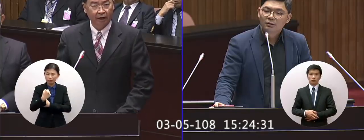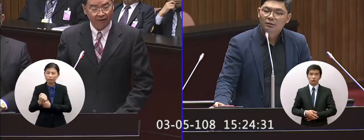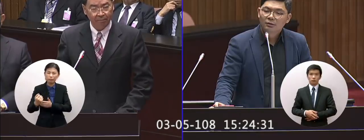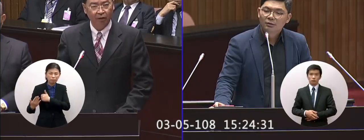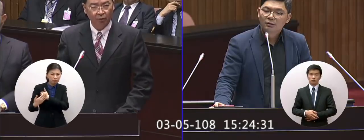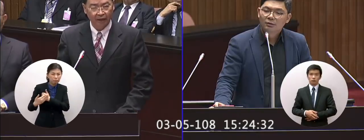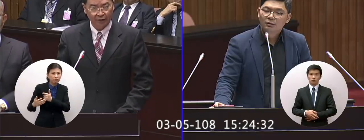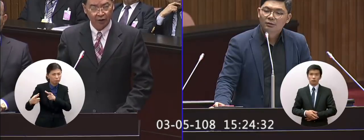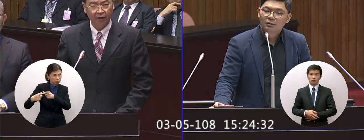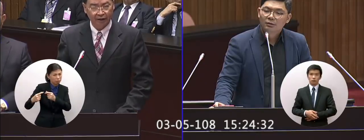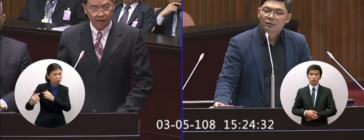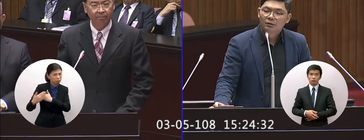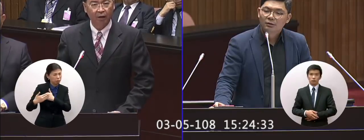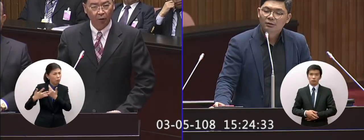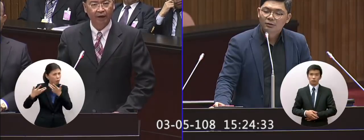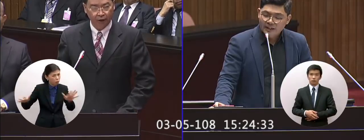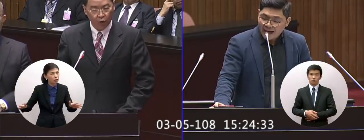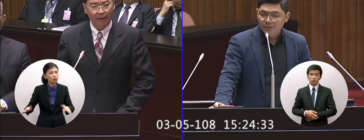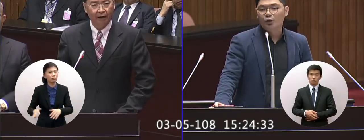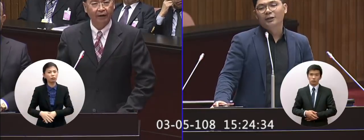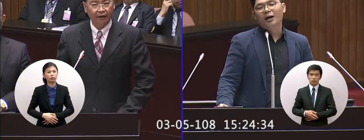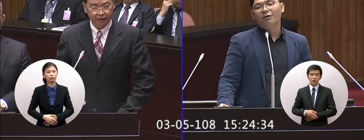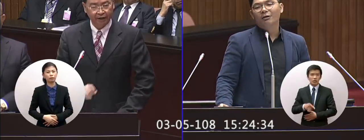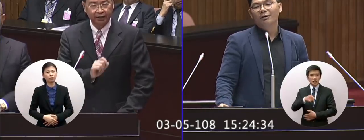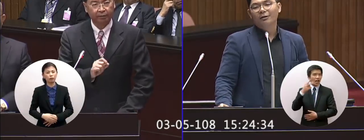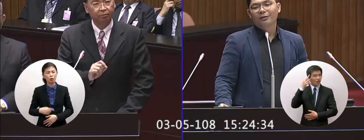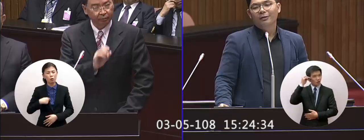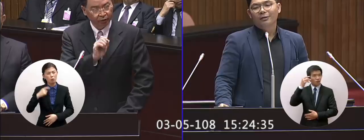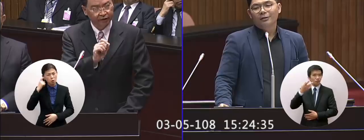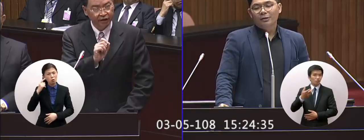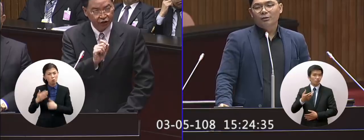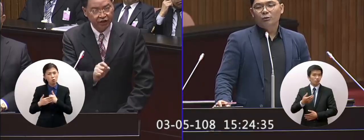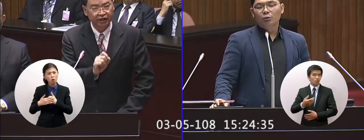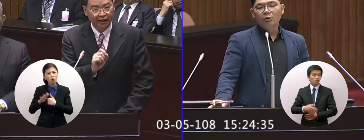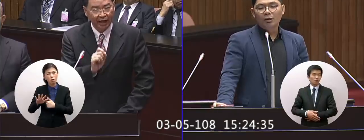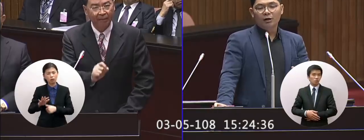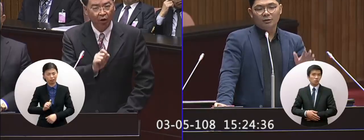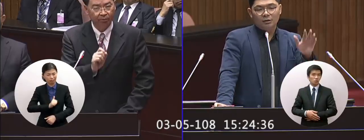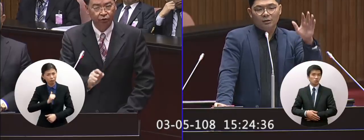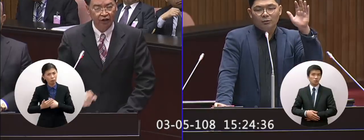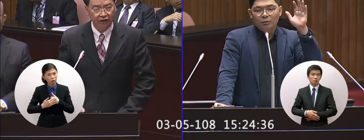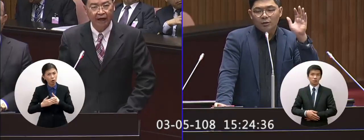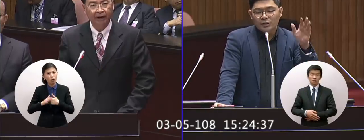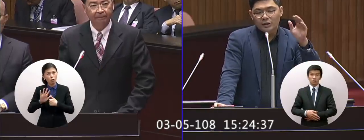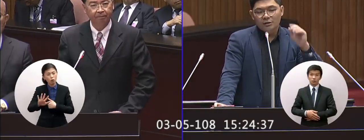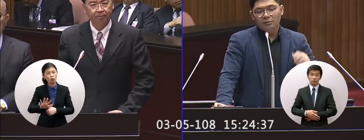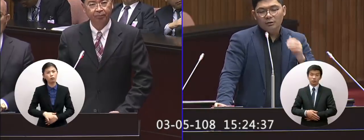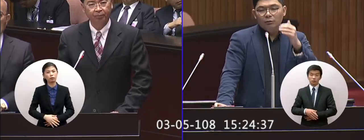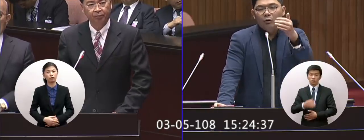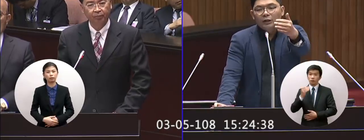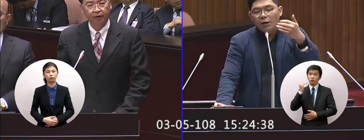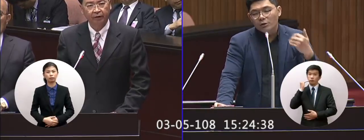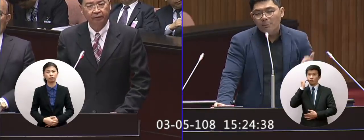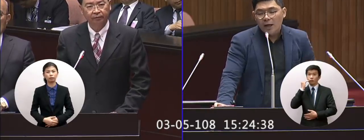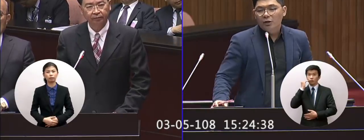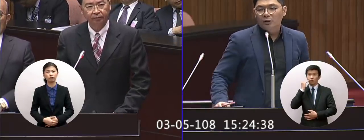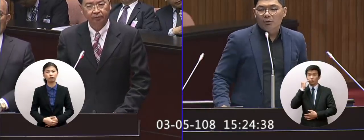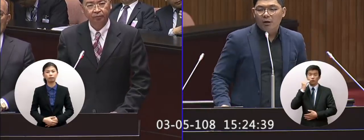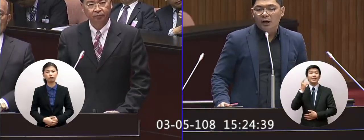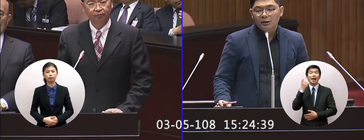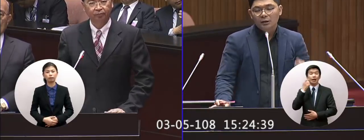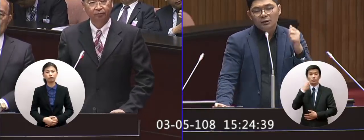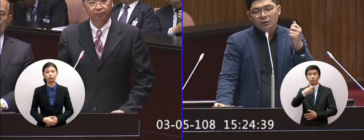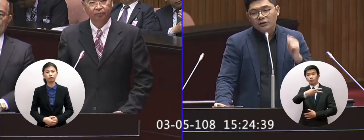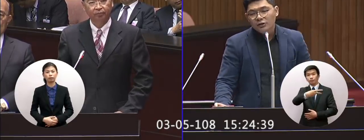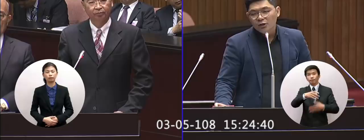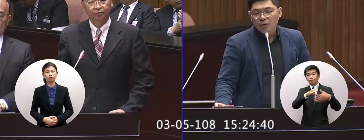本方面，我们感觉到他是帮我们很多 忙，你感觉到， 而且这个不，这个实际上他帮我们去进洽。 如果你跟我是朋友的